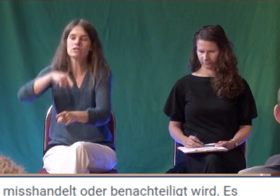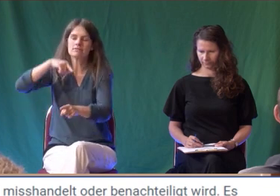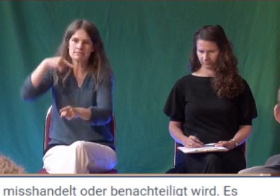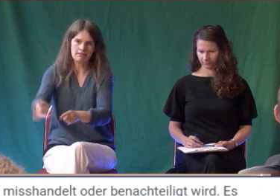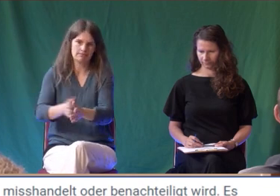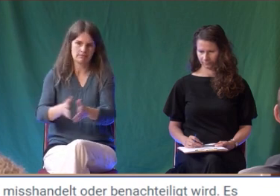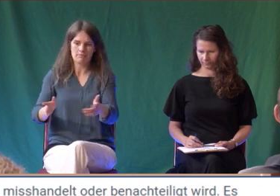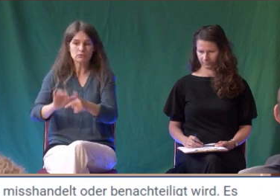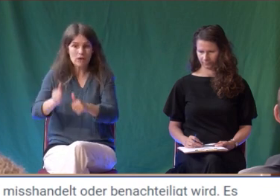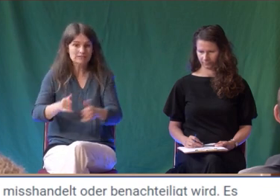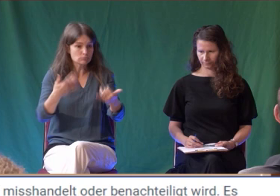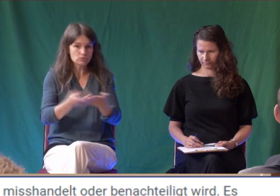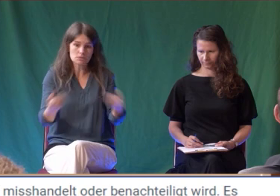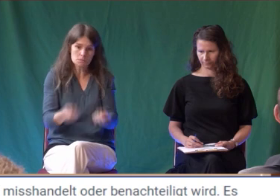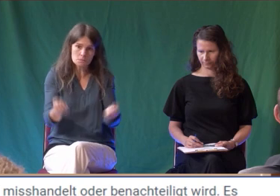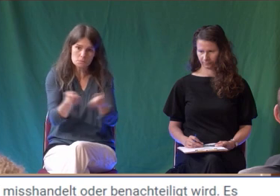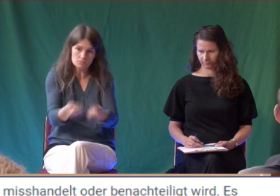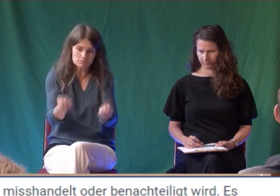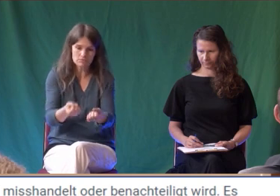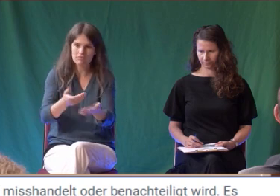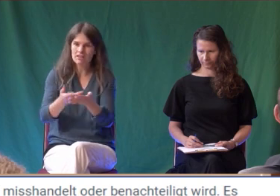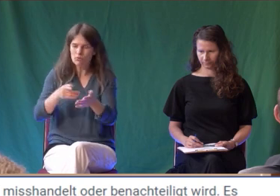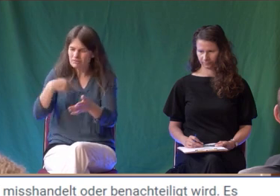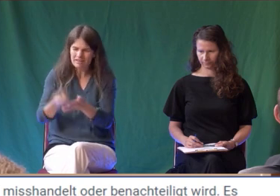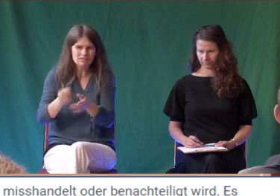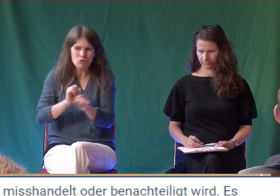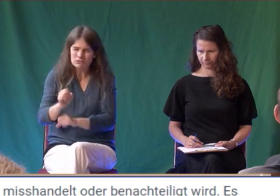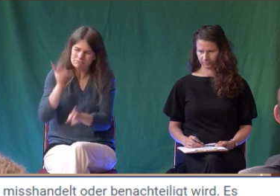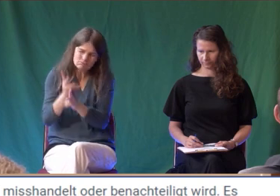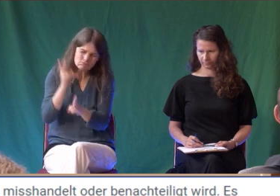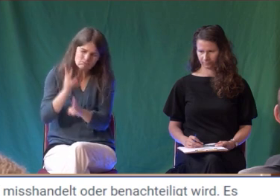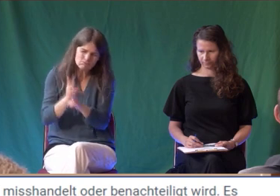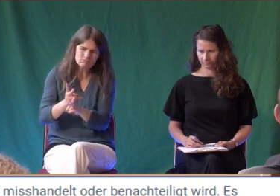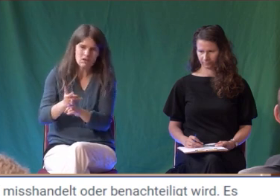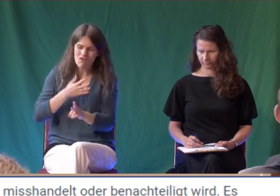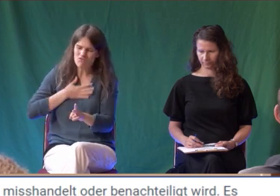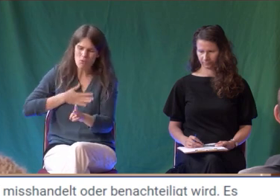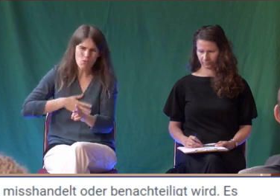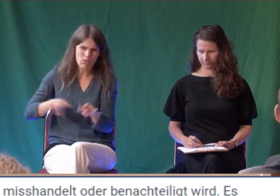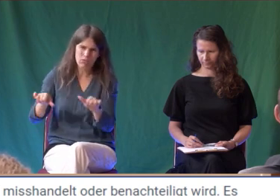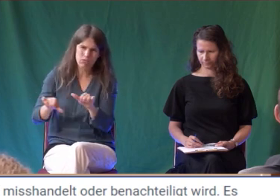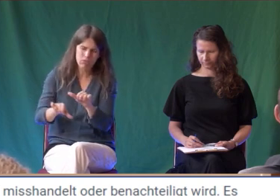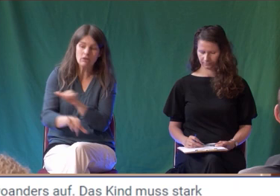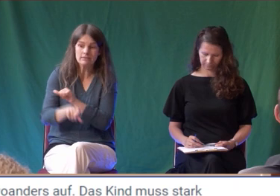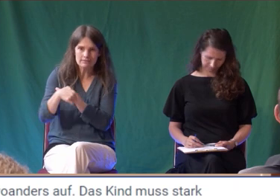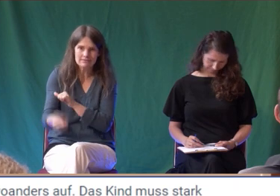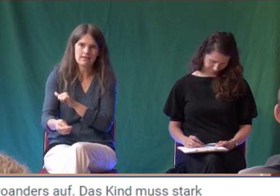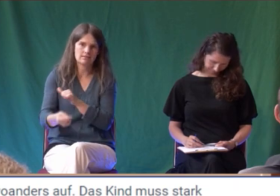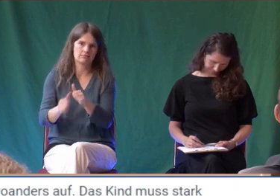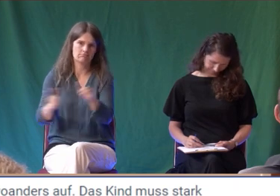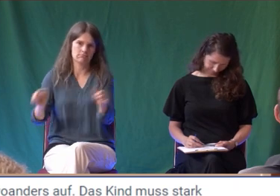dieses diese Einschränkung des Wohls eines Kindes nicht abgewendet werden kann dann muss man zu anderen Maßnahmen greifen